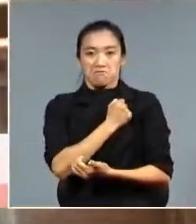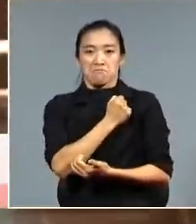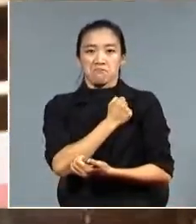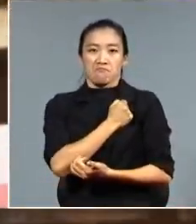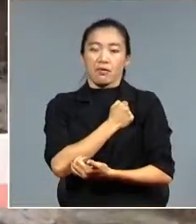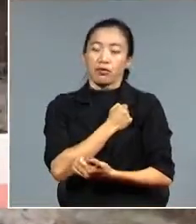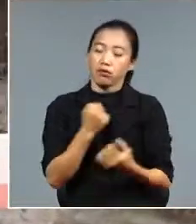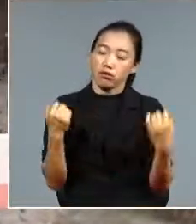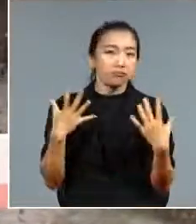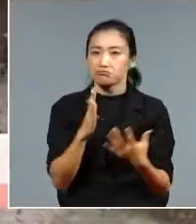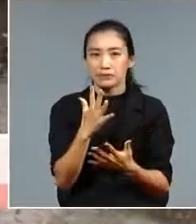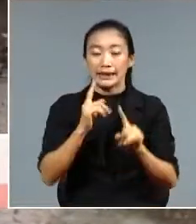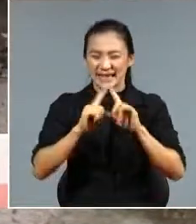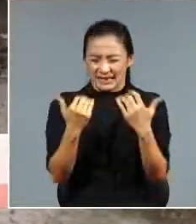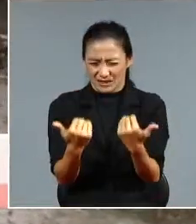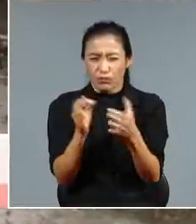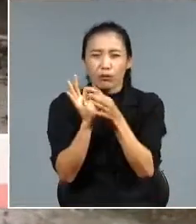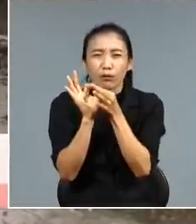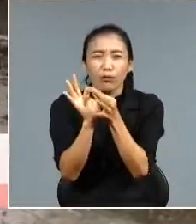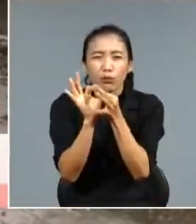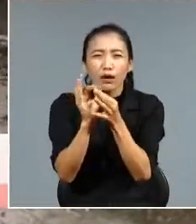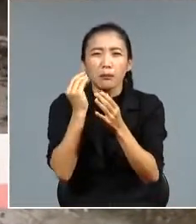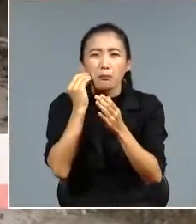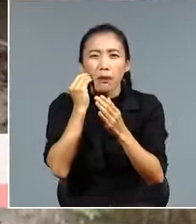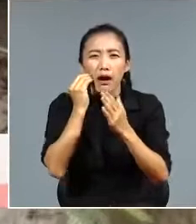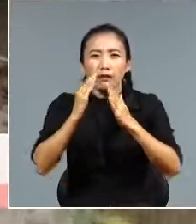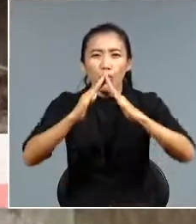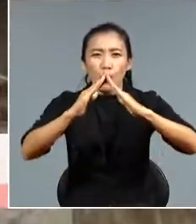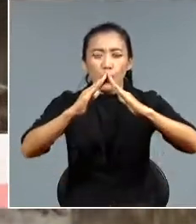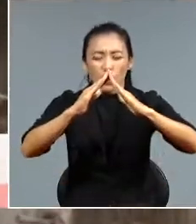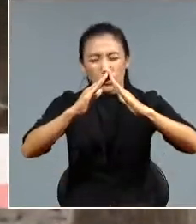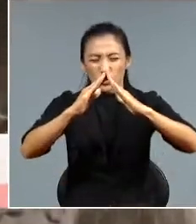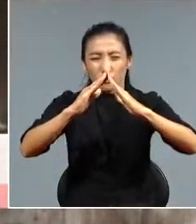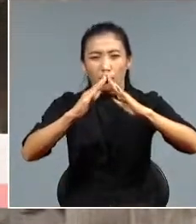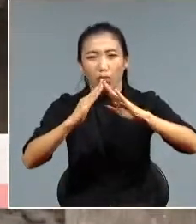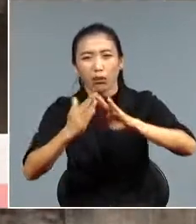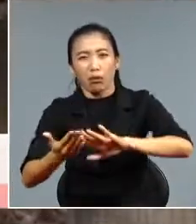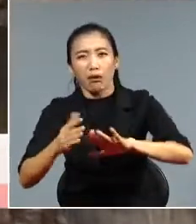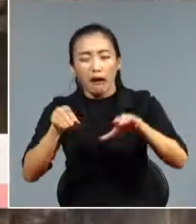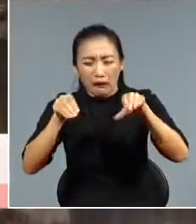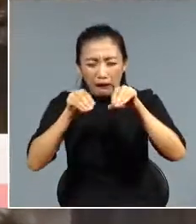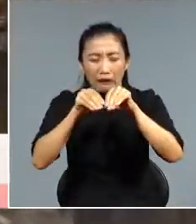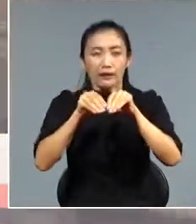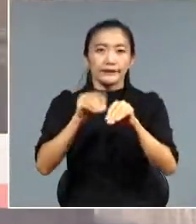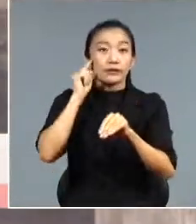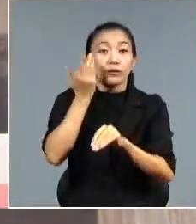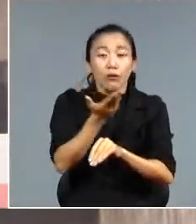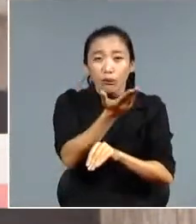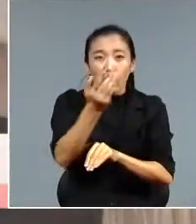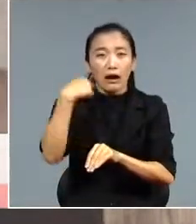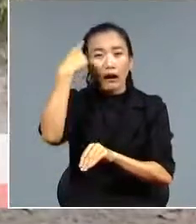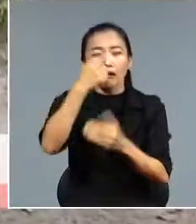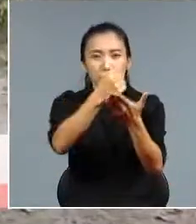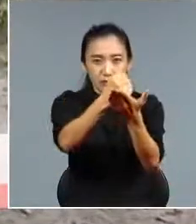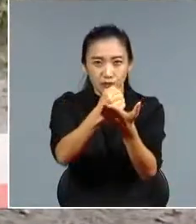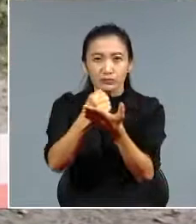อนนี้ก็กลัวว่าบ้านหลังนี้ในอีกไม่นานมันจะพังลงมาอยากขอความช่วยเหลือนะครับจากหน่วยงานใดๆก็ได้ที่เกี่ยวข้องช่ว